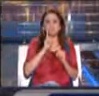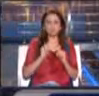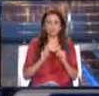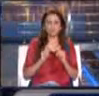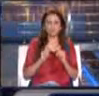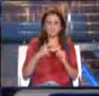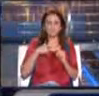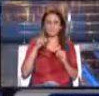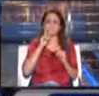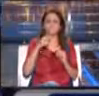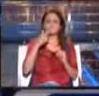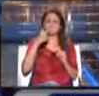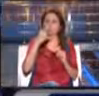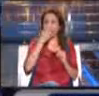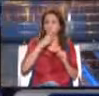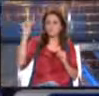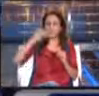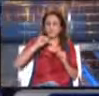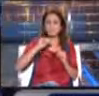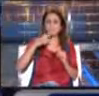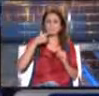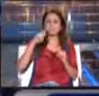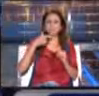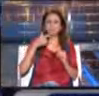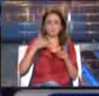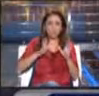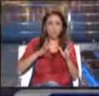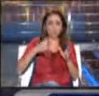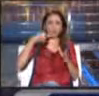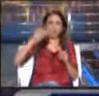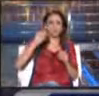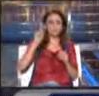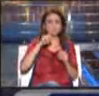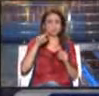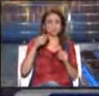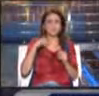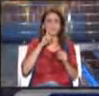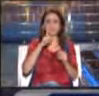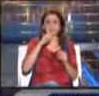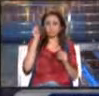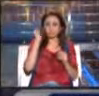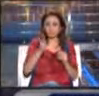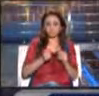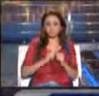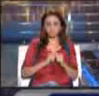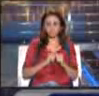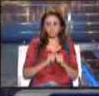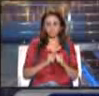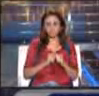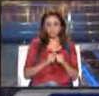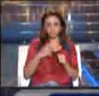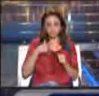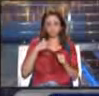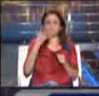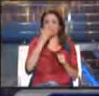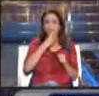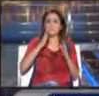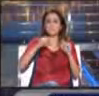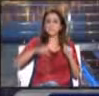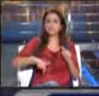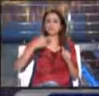مش بتكلم عشان خاطر الاعلام، انا بتكلم عشان خاطر حل الازمه. يا ريت. نعم. بقول لحضرتك ضد العنف، ضد لي زرامة، ضد تشويه صوره